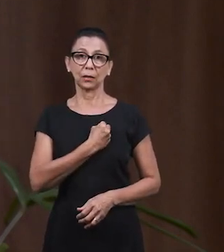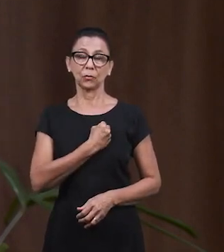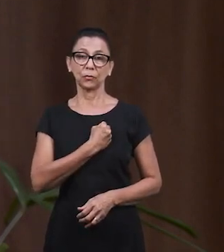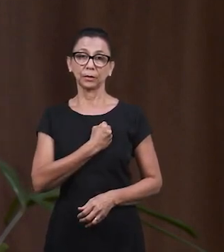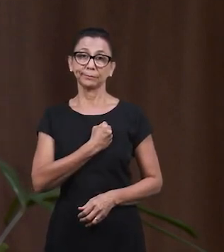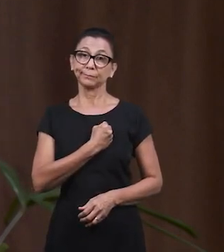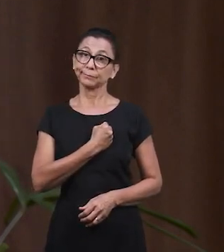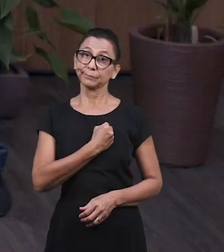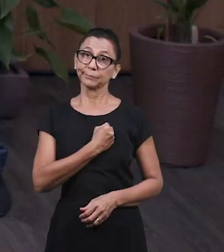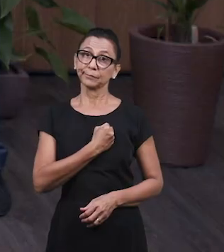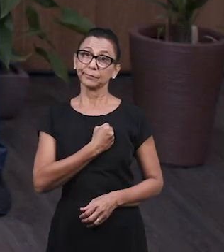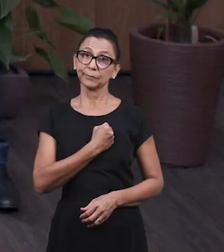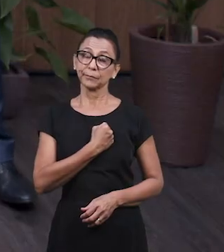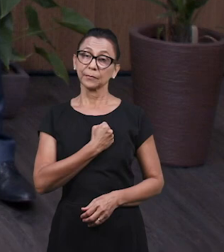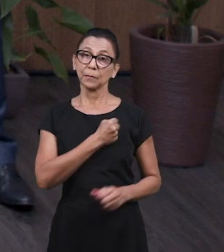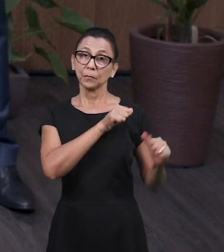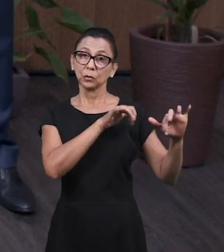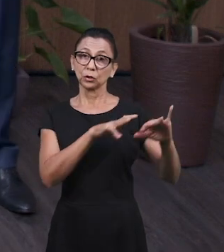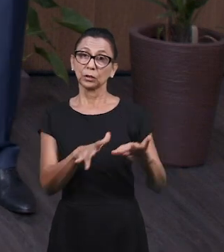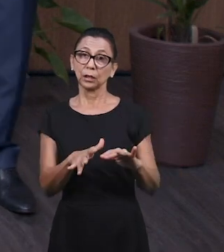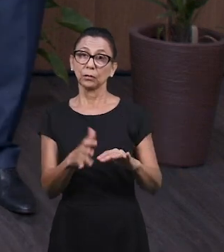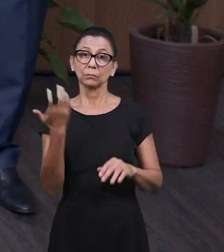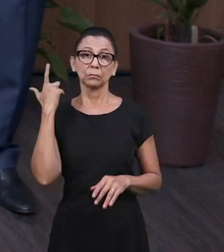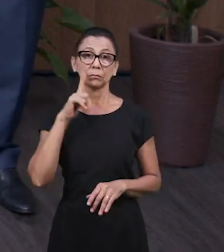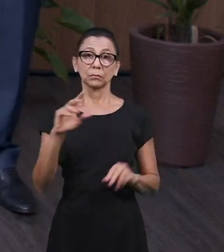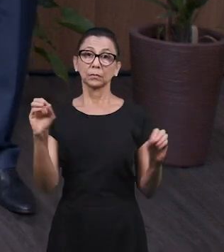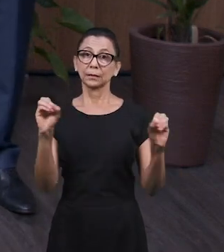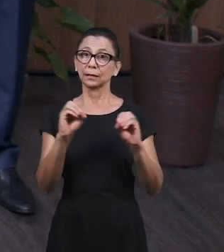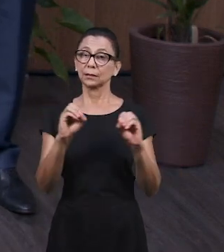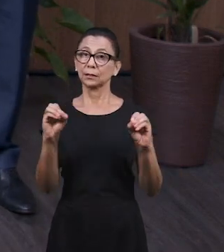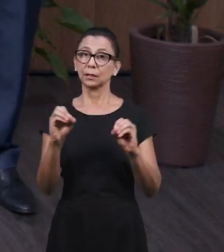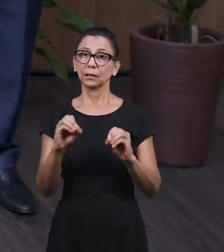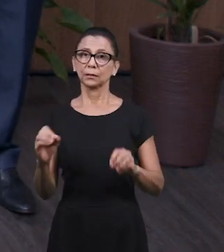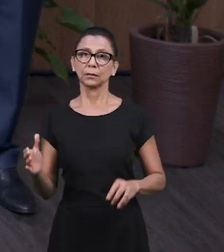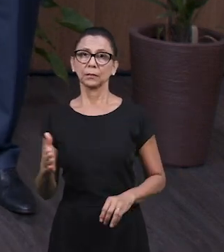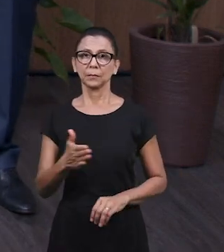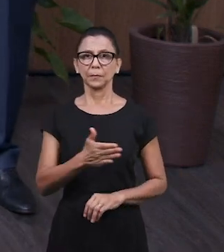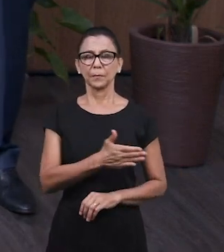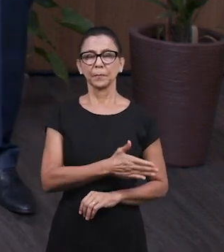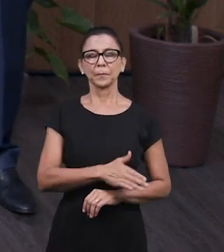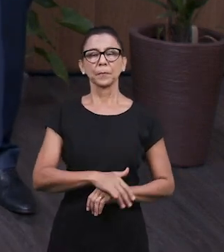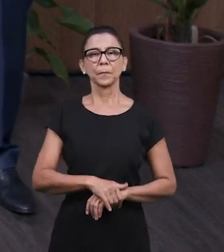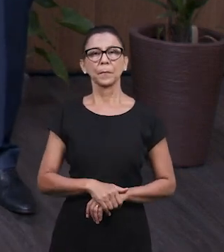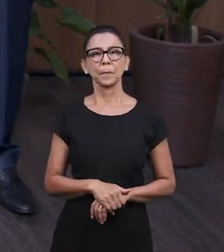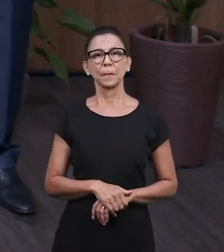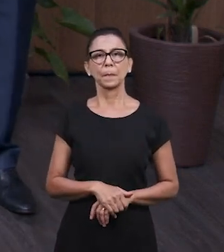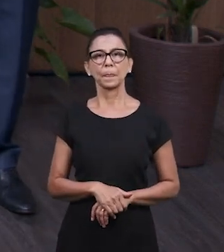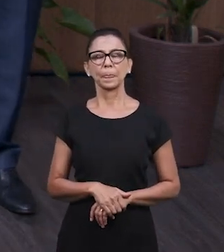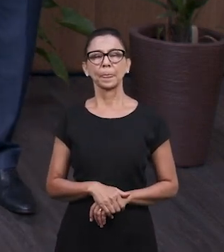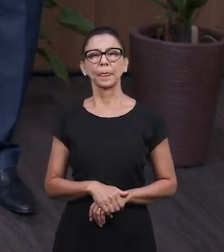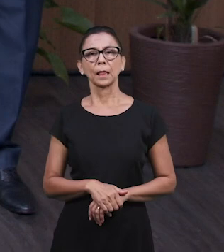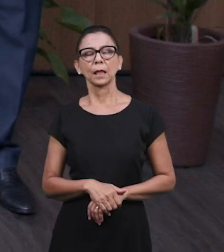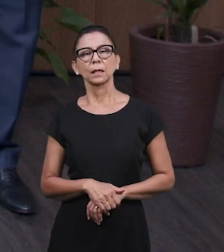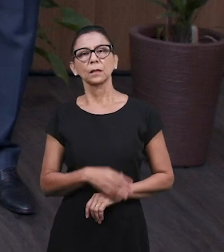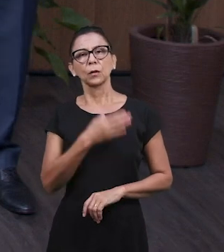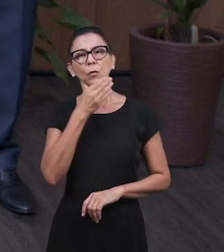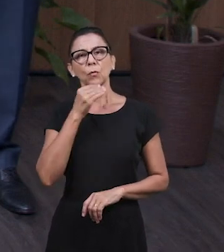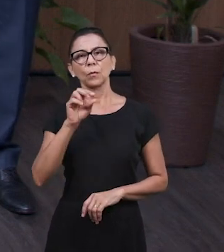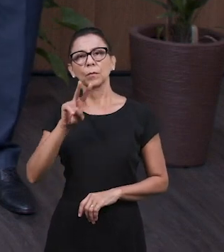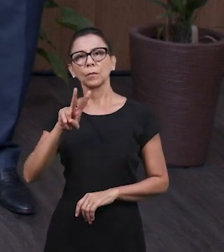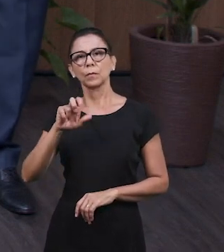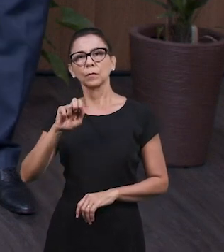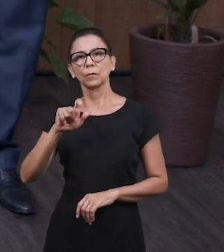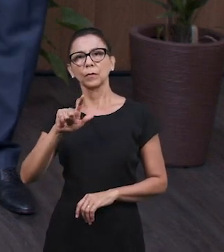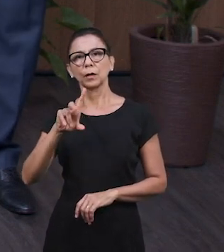foule, la religion, elle ne peut pas donner à l'homme. En vérité, il y a eu un commentaire